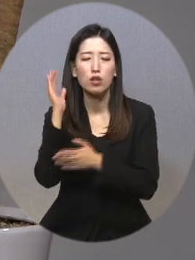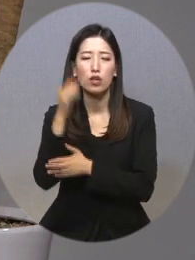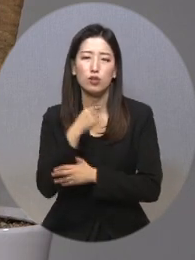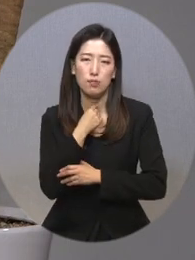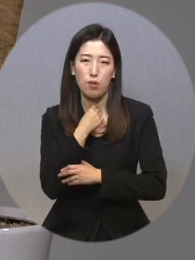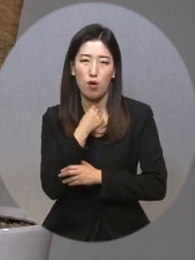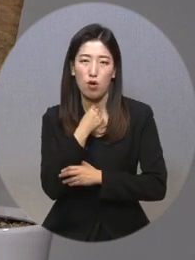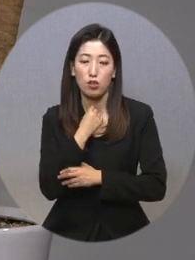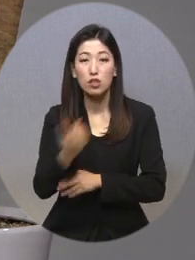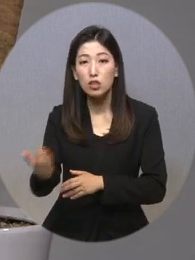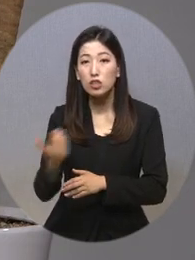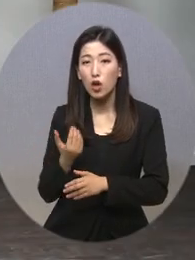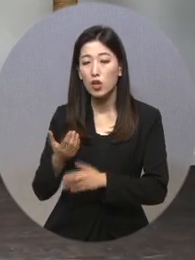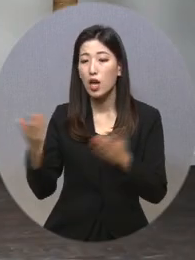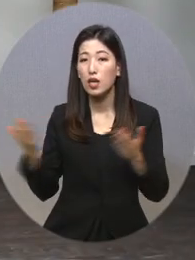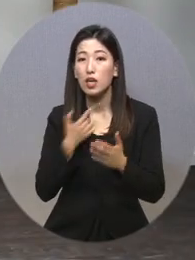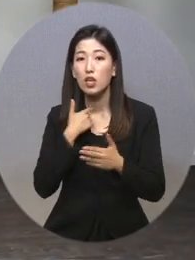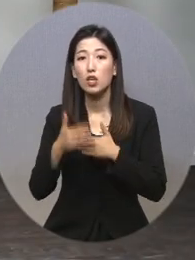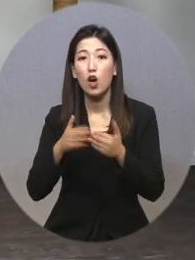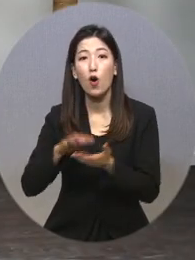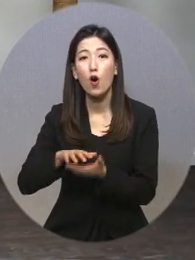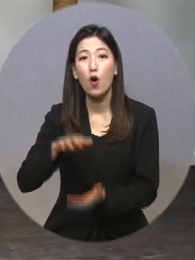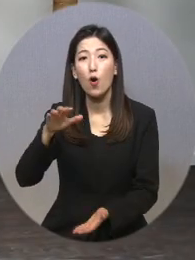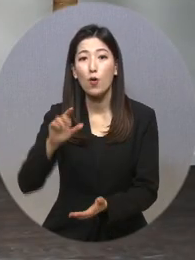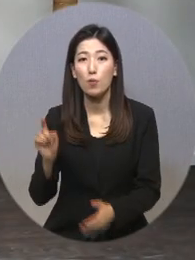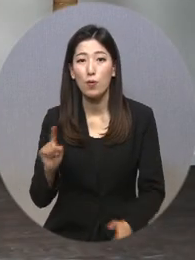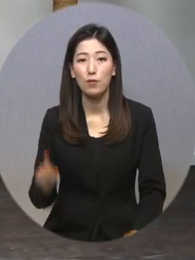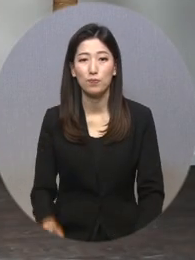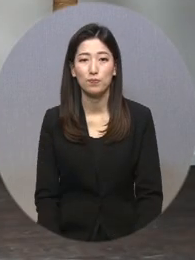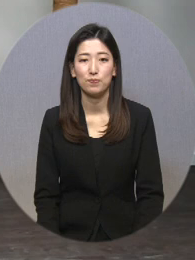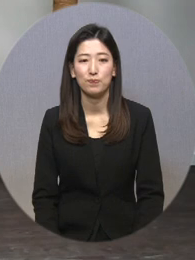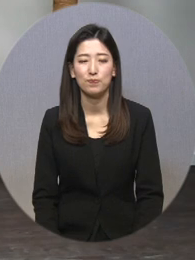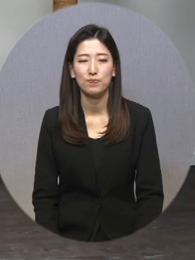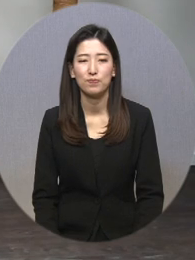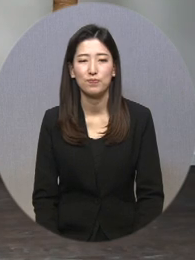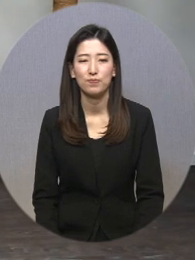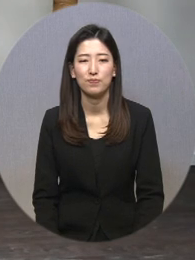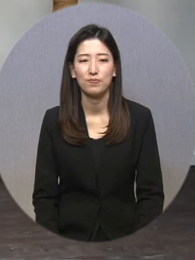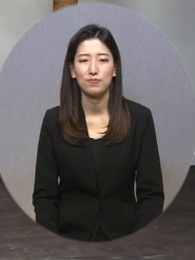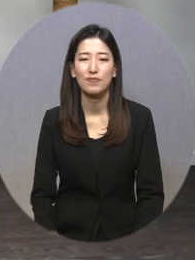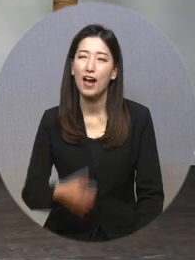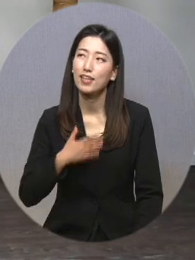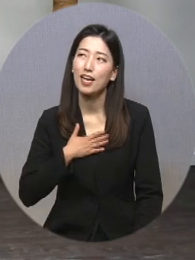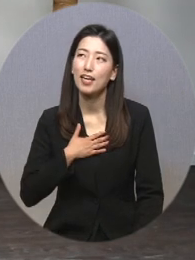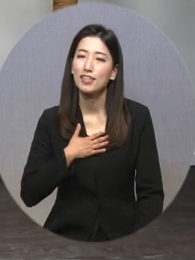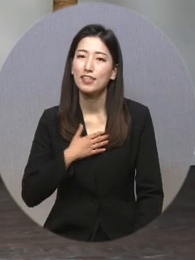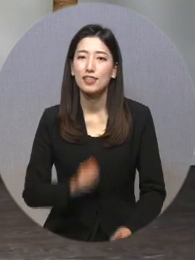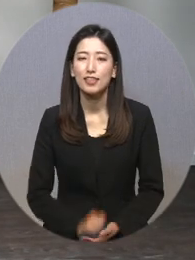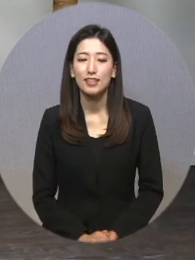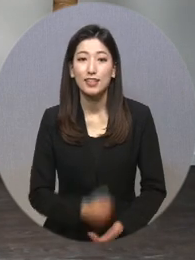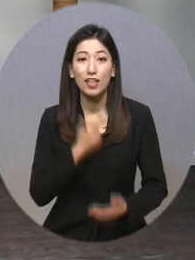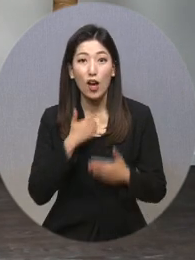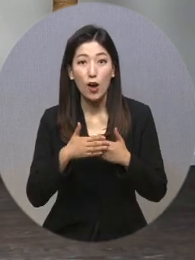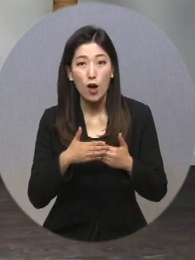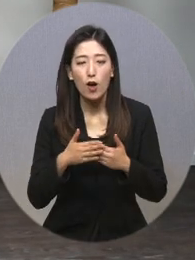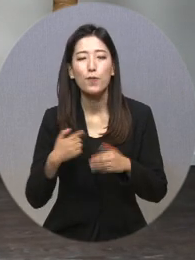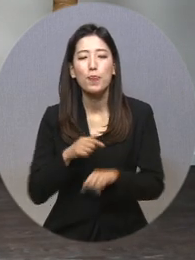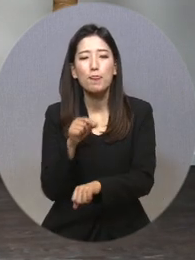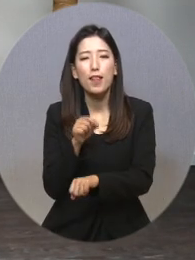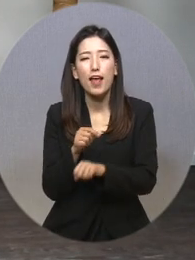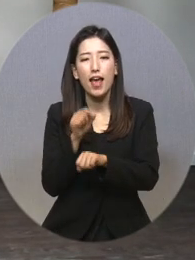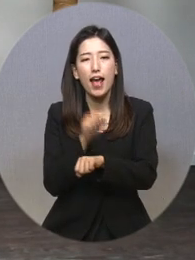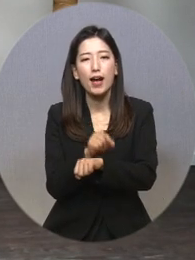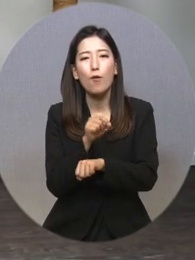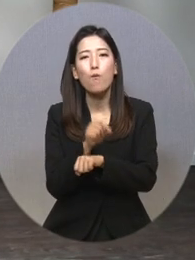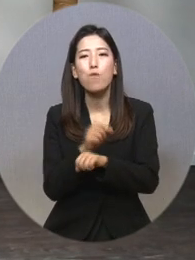대해 잠시 들어보겠습니다. 예, 저의 주된 경력은 네. 행정 공무원이라 할 수